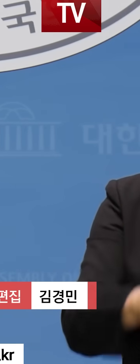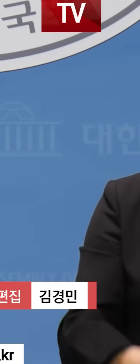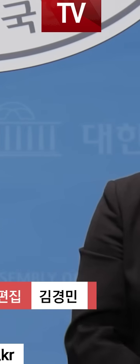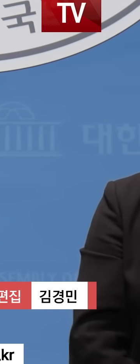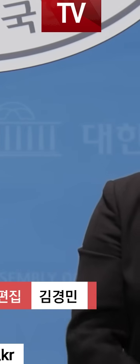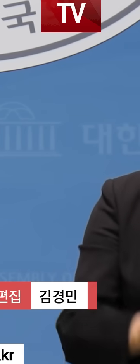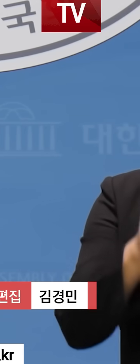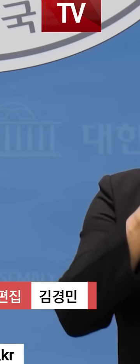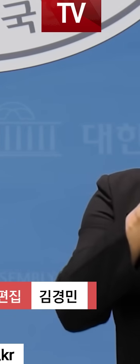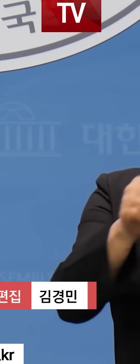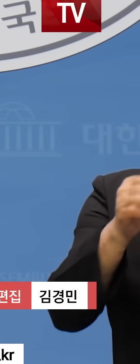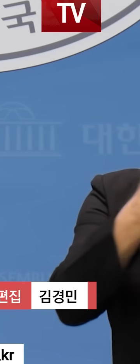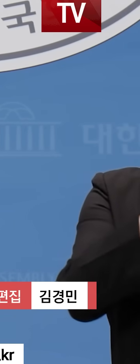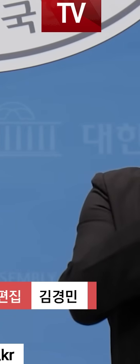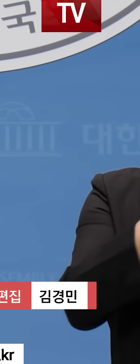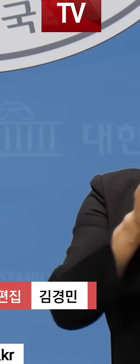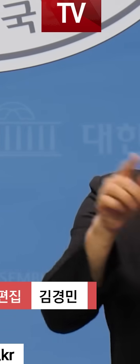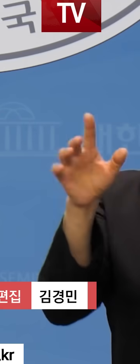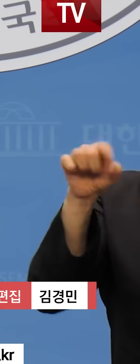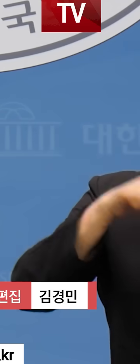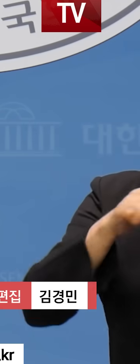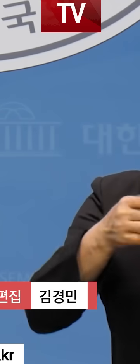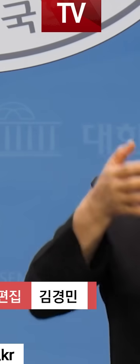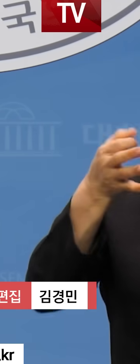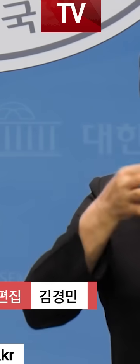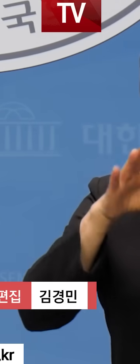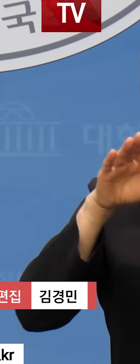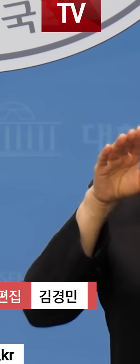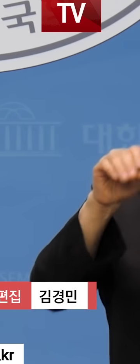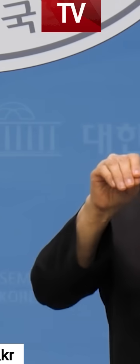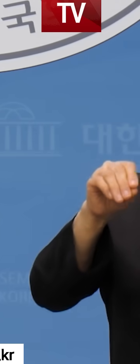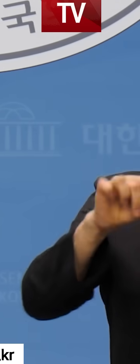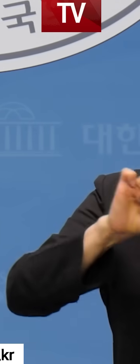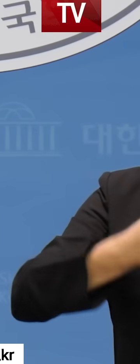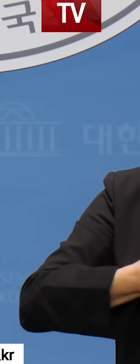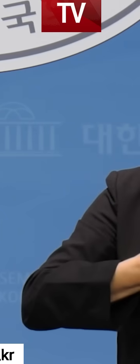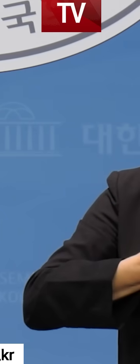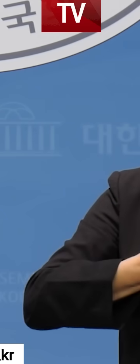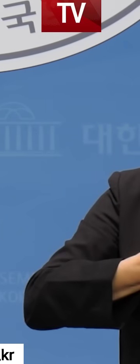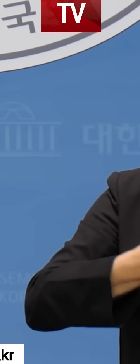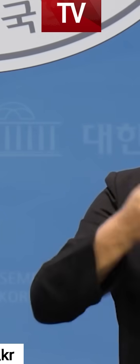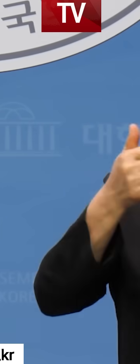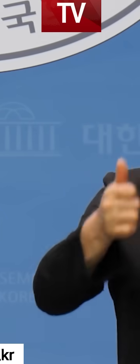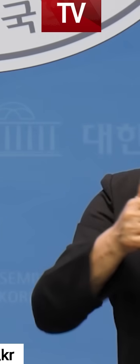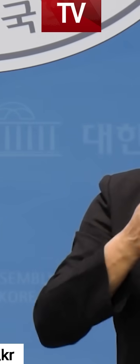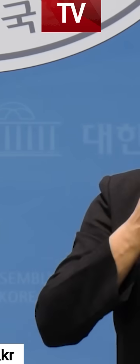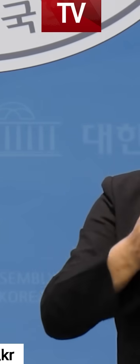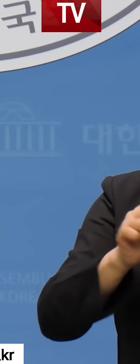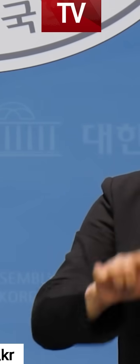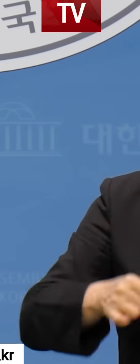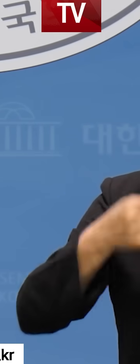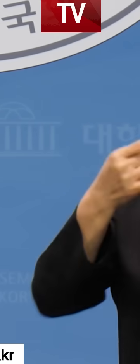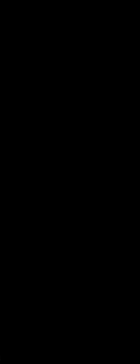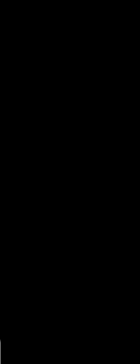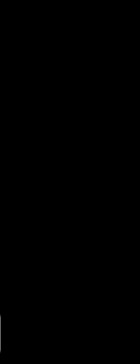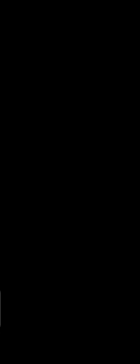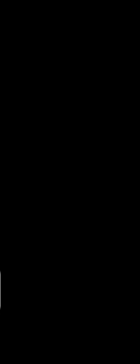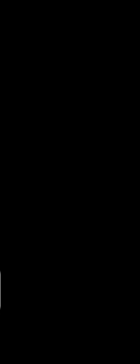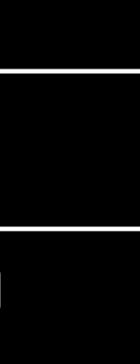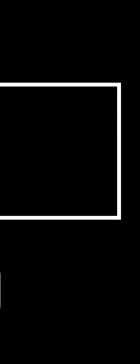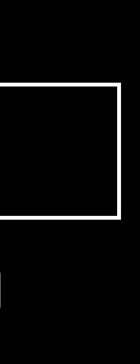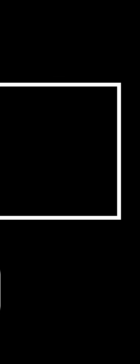이재명 대표야말로 각종 전시쇼를 멈추고 본인의 재판을 성실히 임하기 바랍니다.